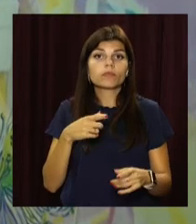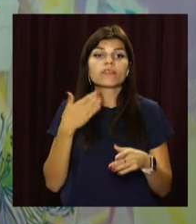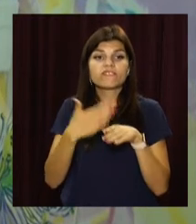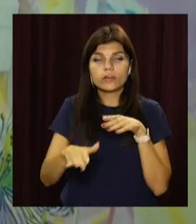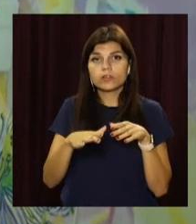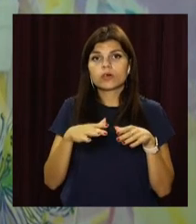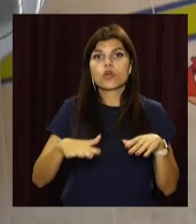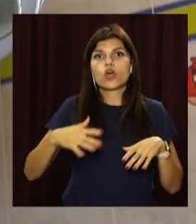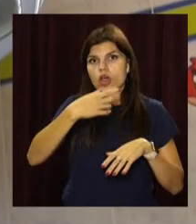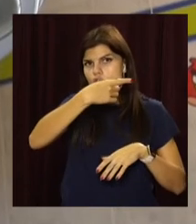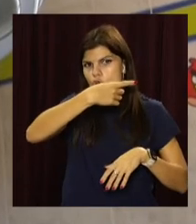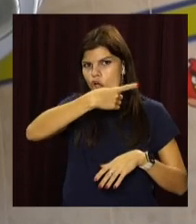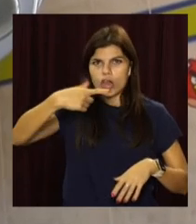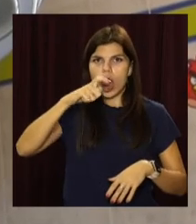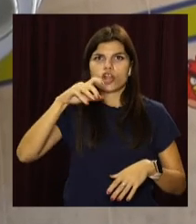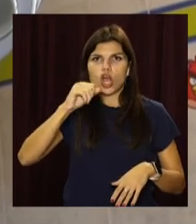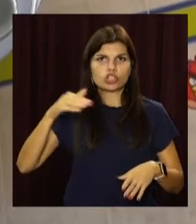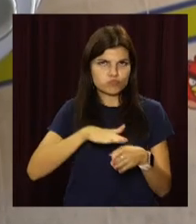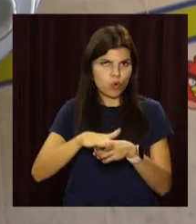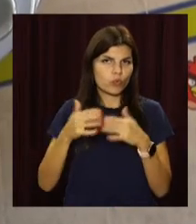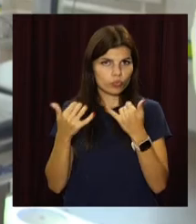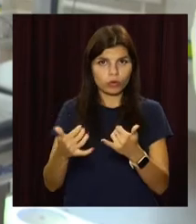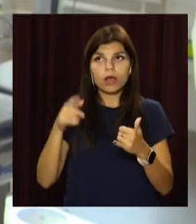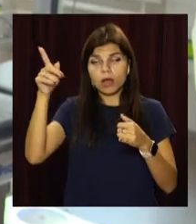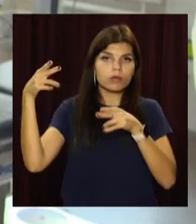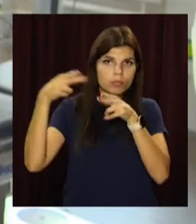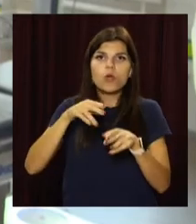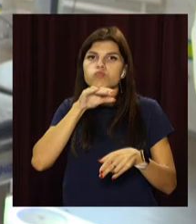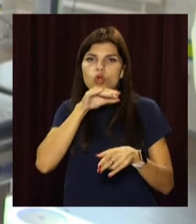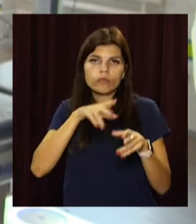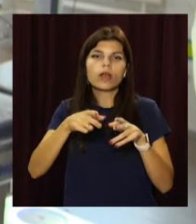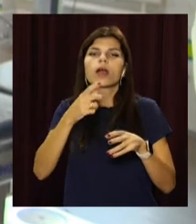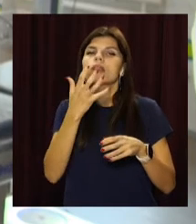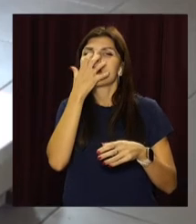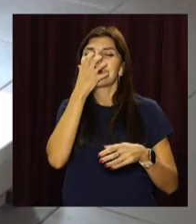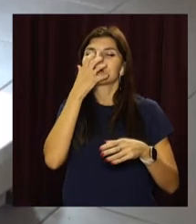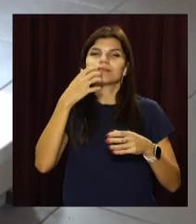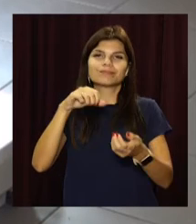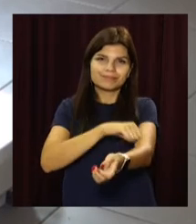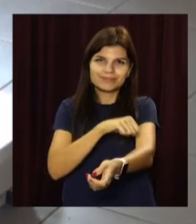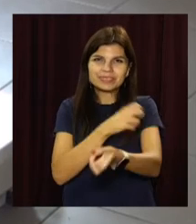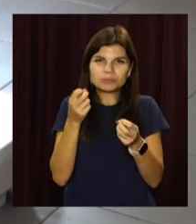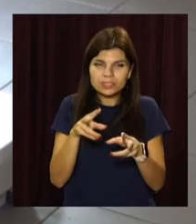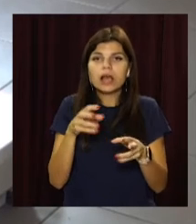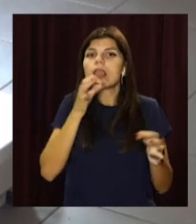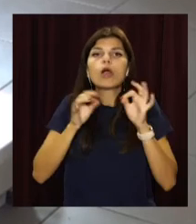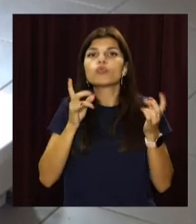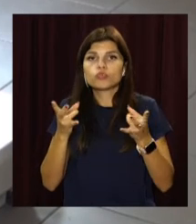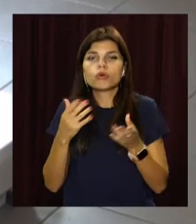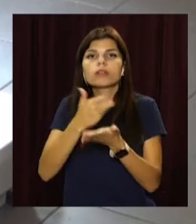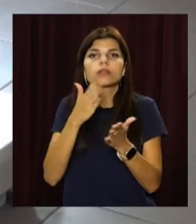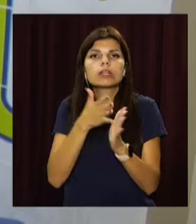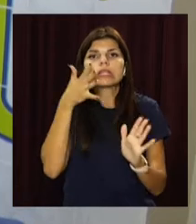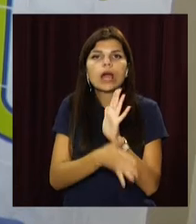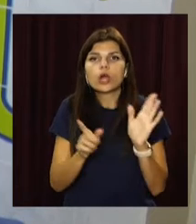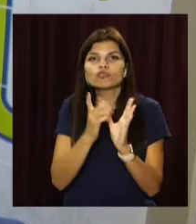виділили цілий поверх. Також підготували палати, обладнання, наркозні станції. Закупили додаткові ліки, витратні